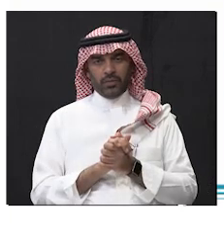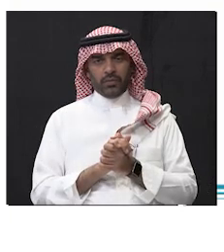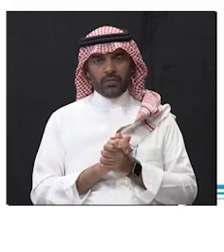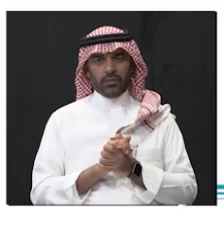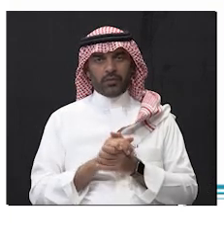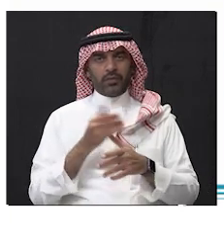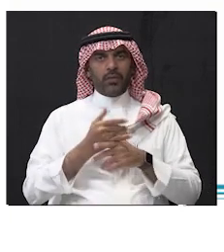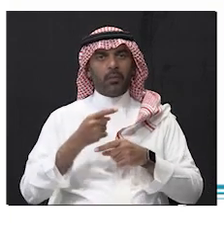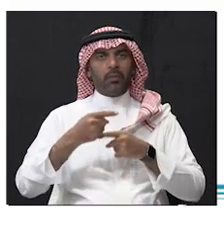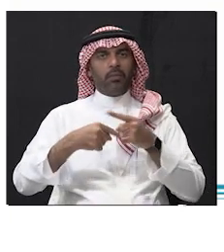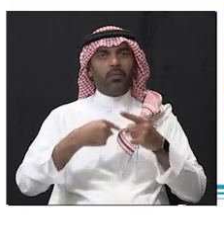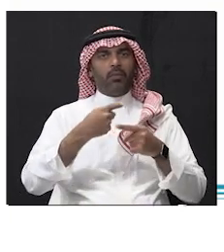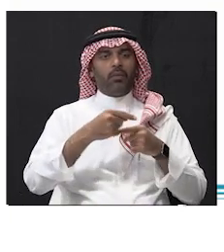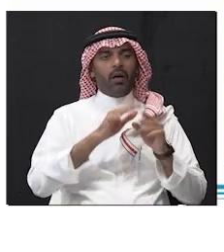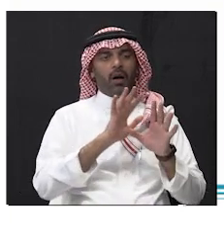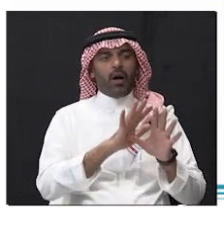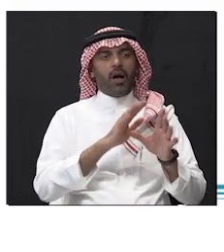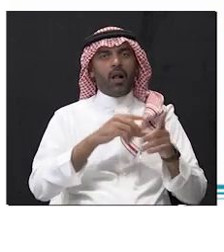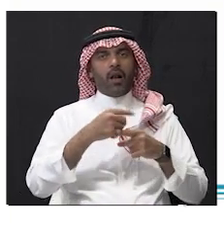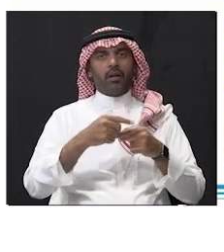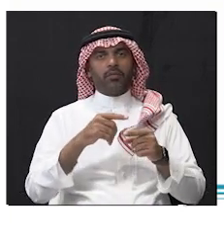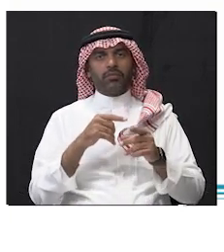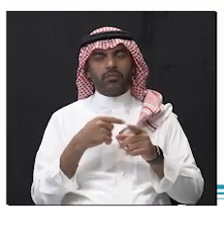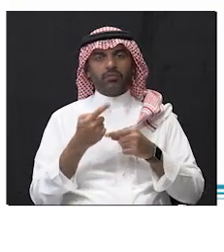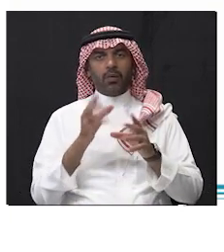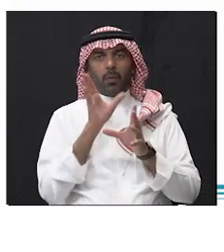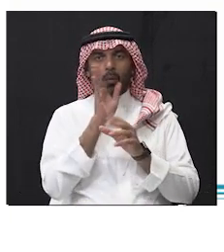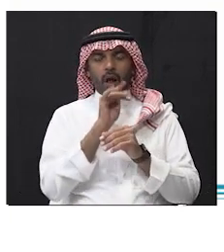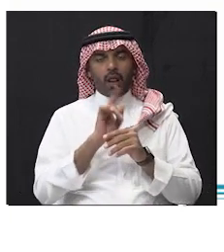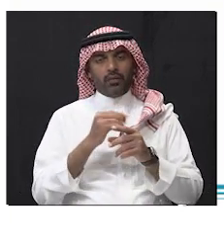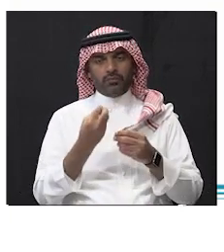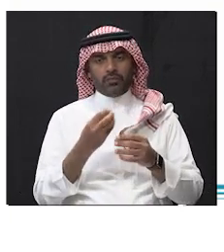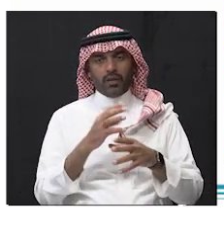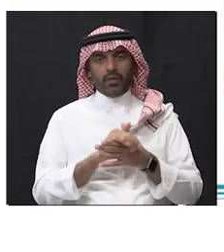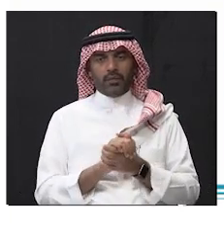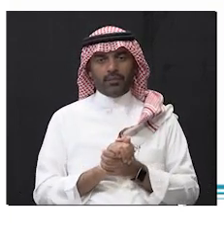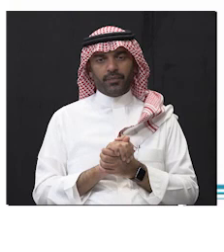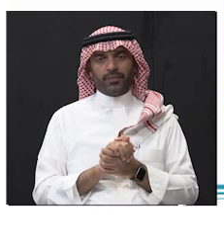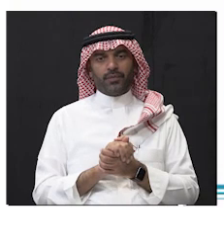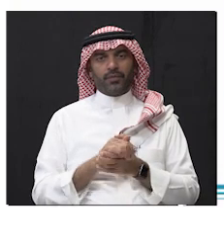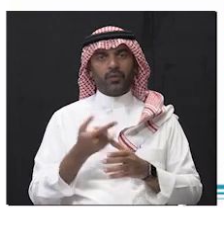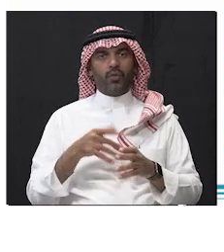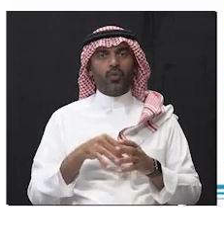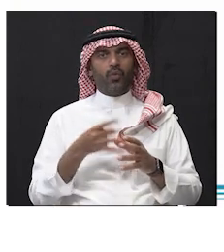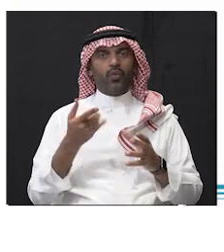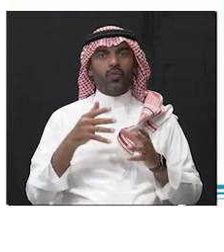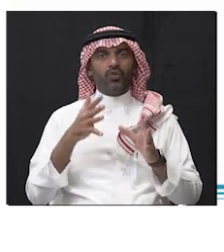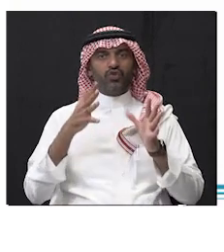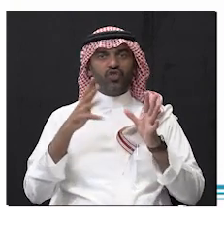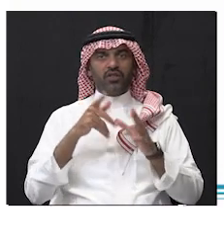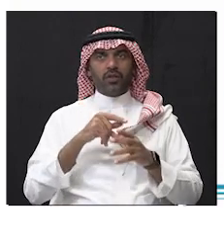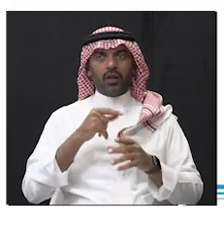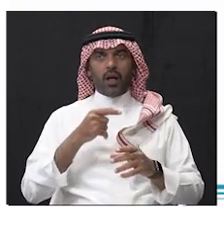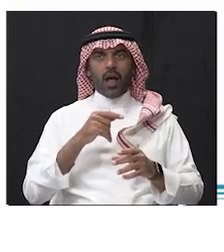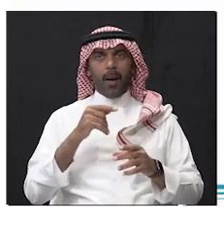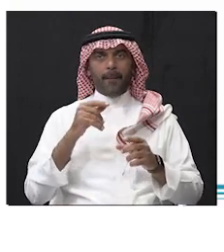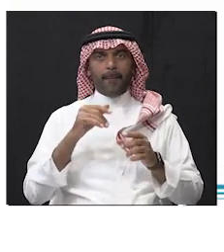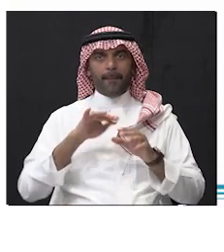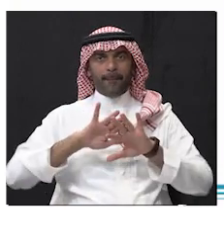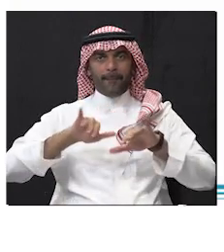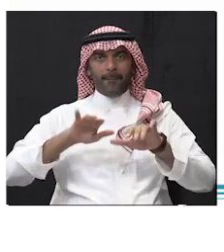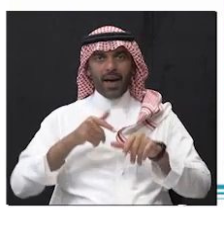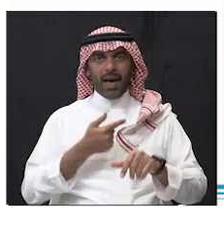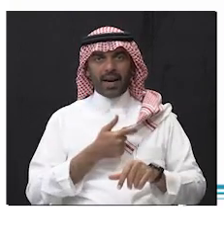للمحافظة على التنوع الأحيائي في المملكة ليثمر عن ذلك مشروع البحر الأحمر. فبإمكانك عزيزي